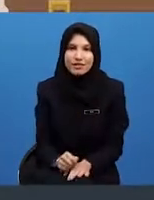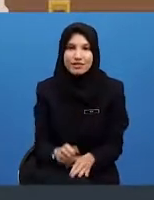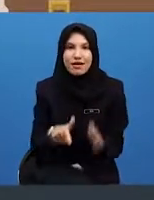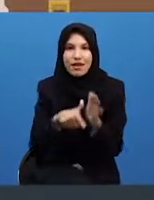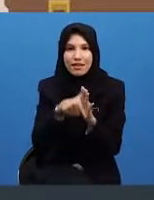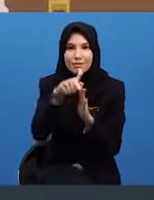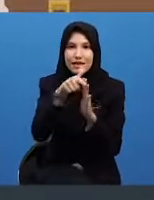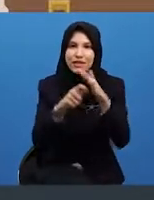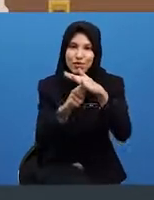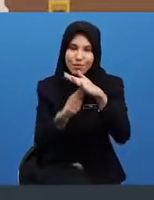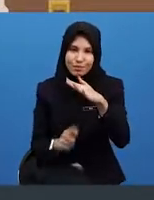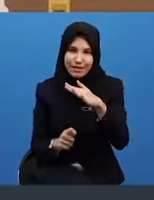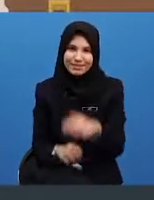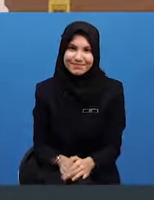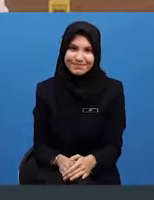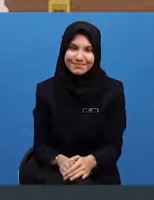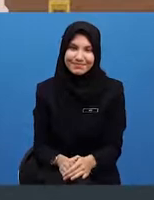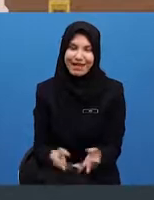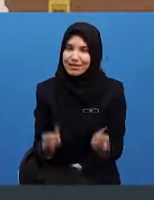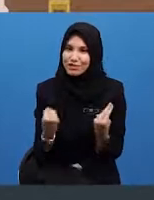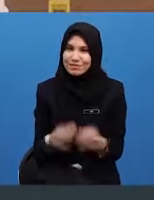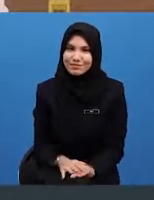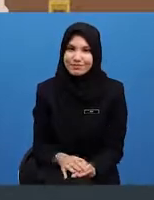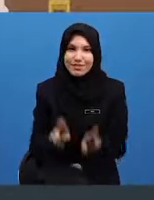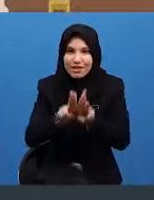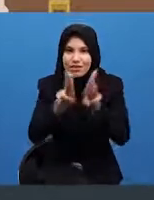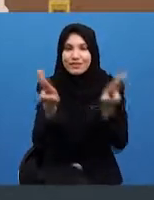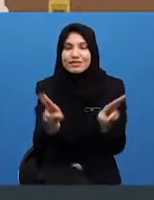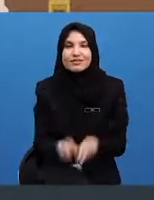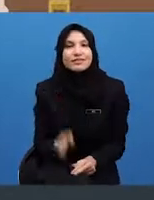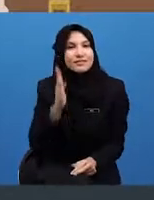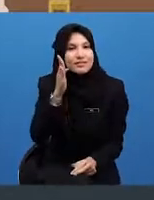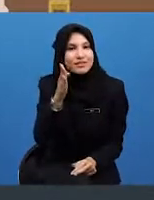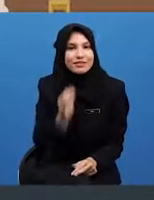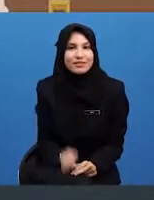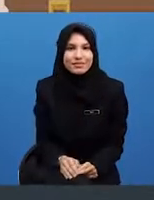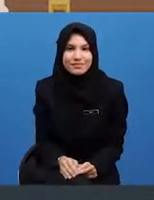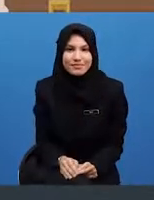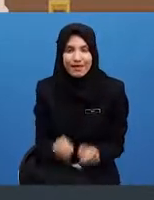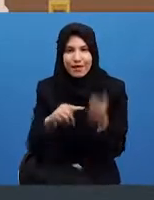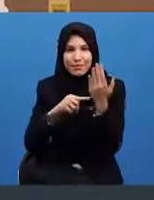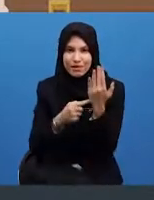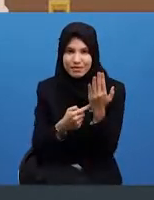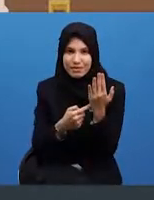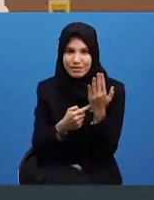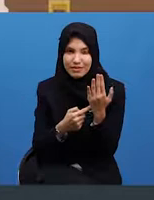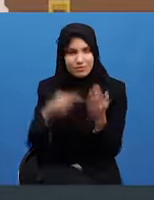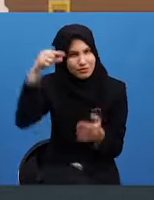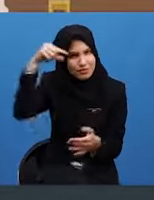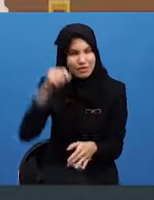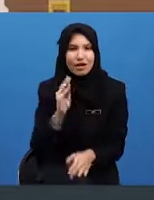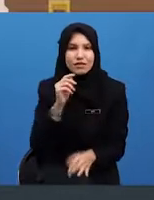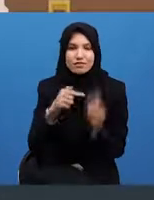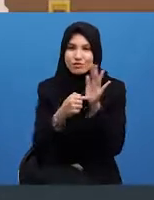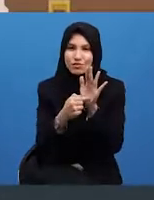lebih tumpat. Jom, kita jalankan eksperimen yang seterusnya, okey? Mula-mula, Mr. Q